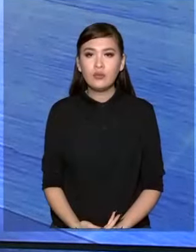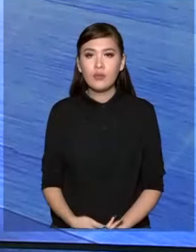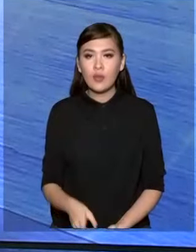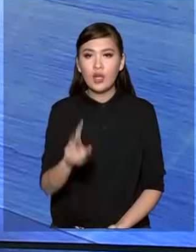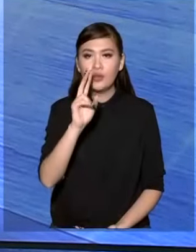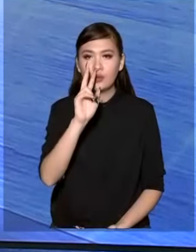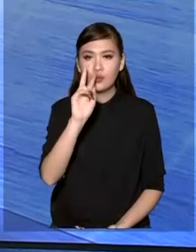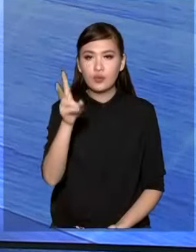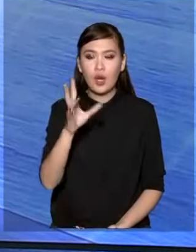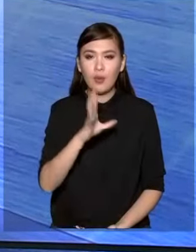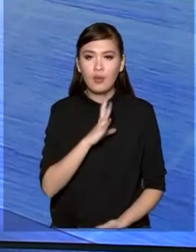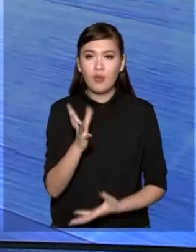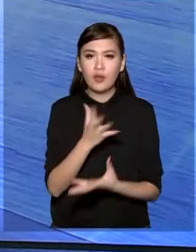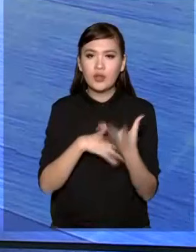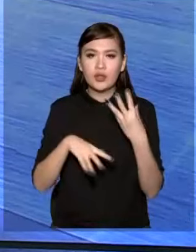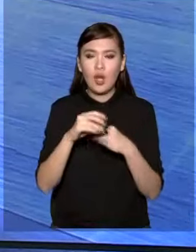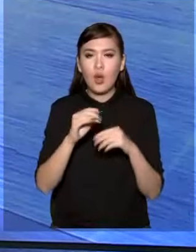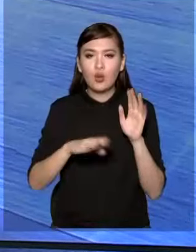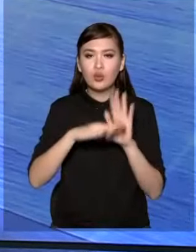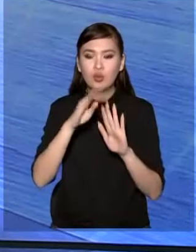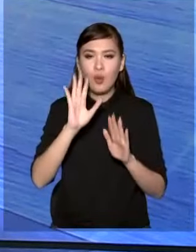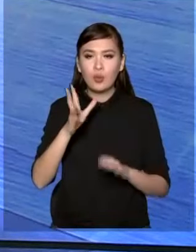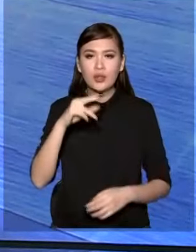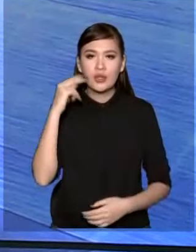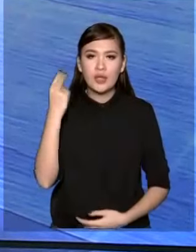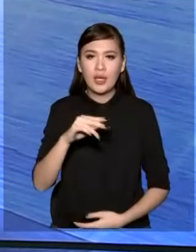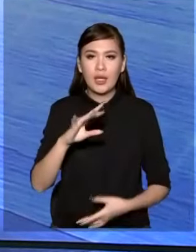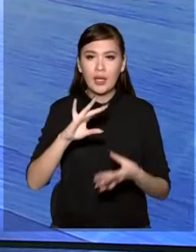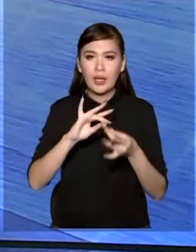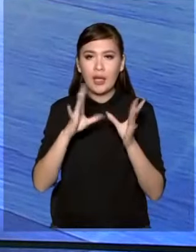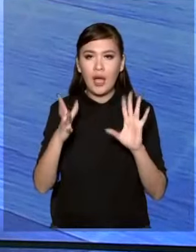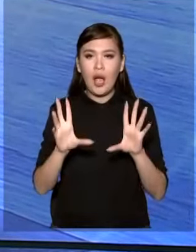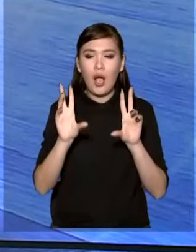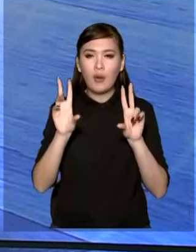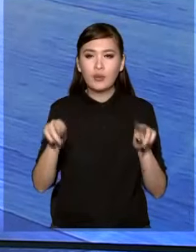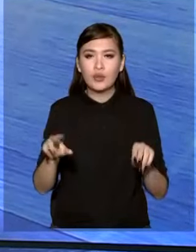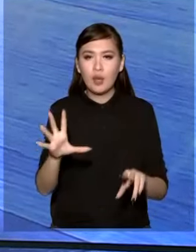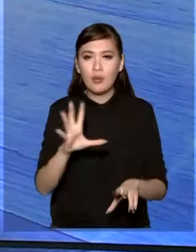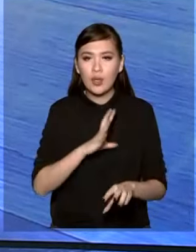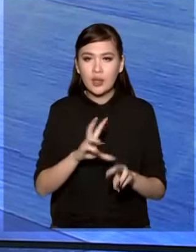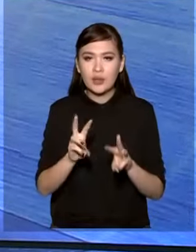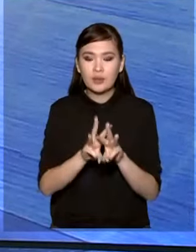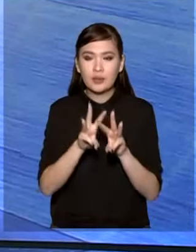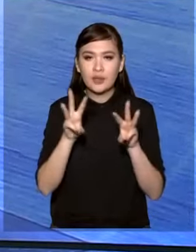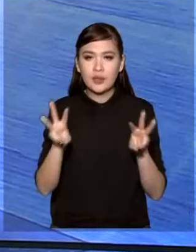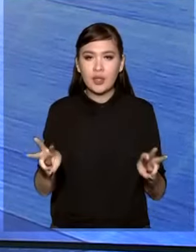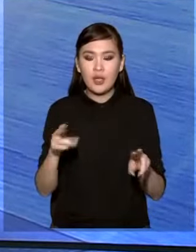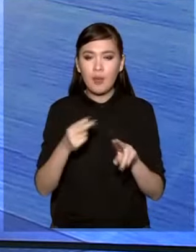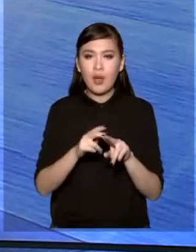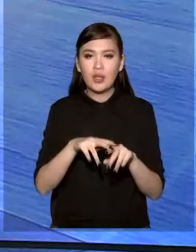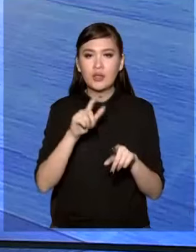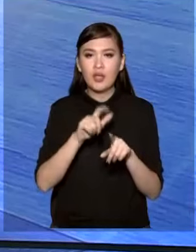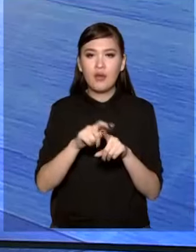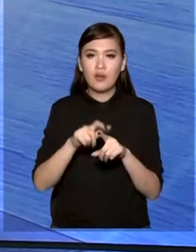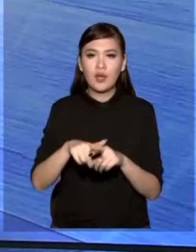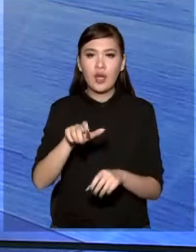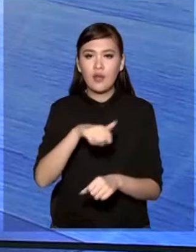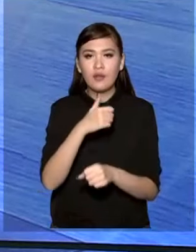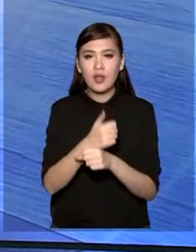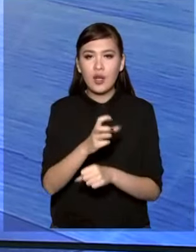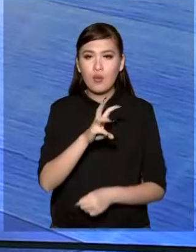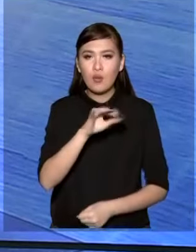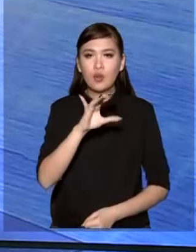течение 2 лет во всех селах улучшится качество интернета, обещает в профильном министерстве. По словам главы